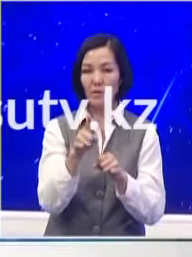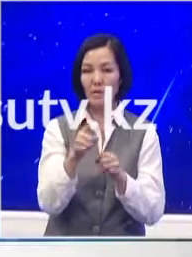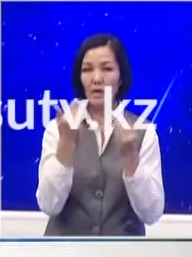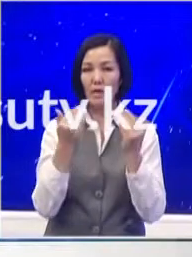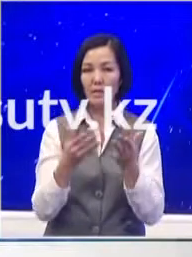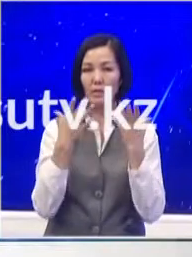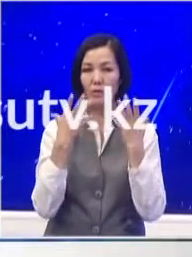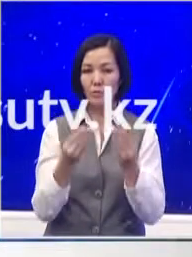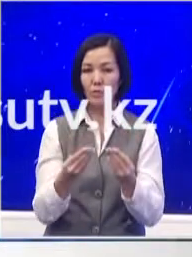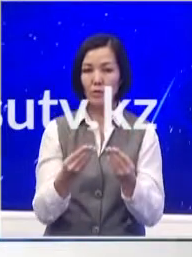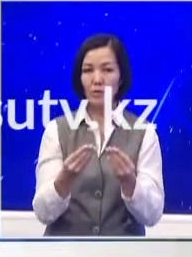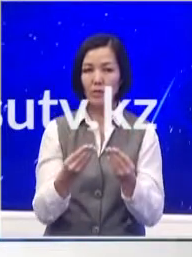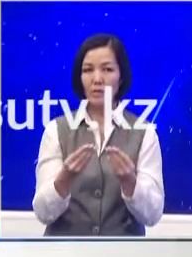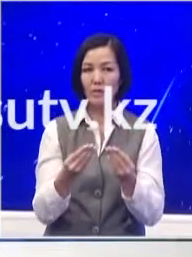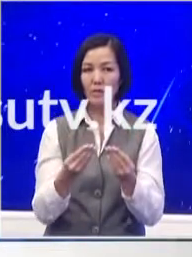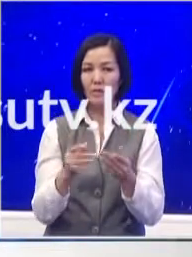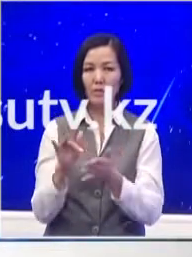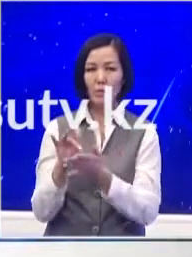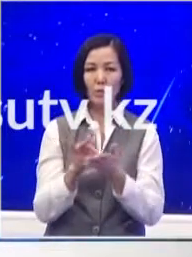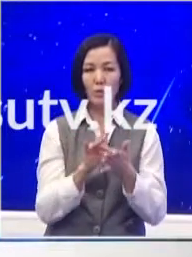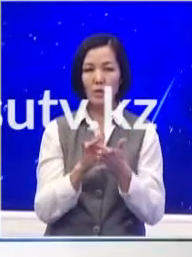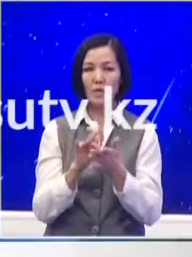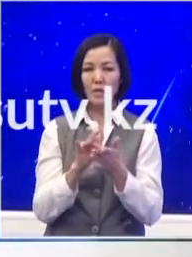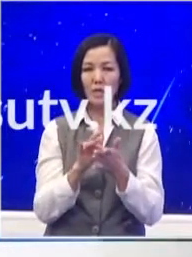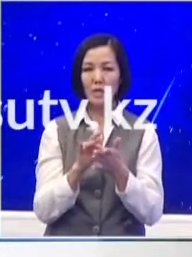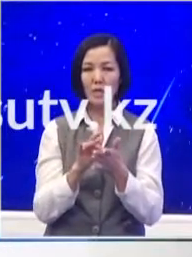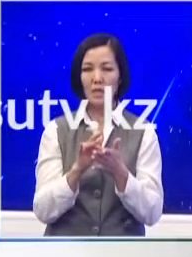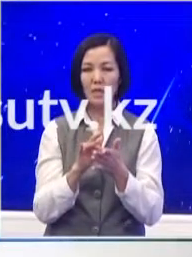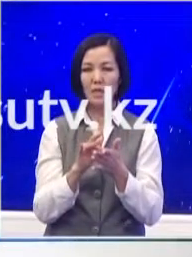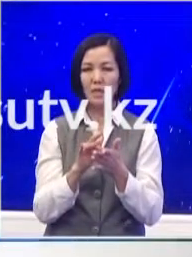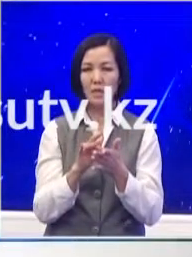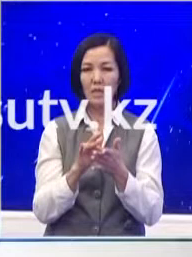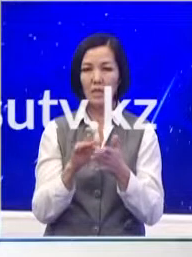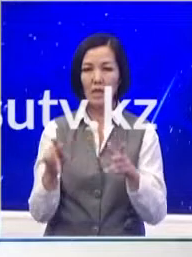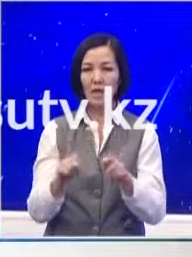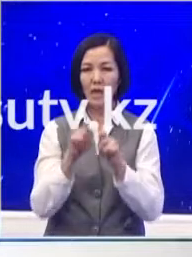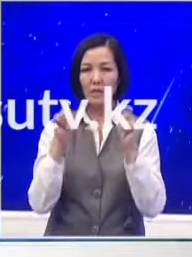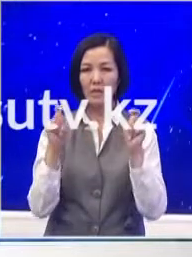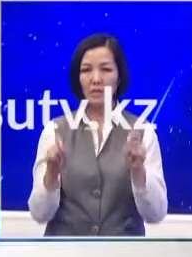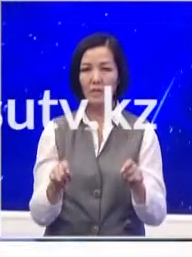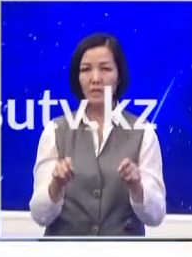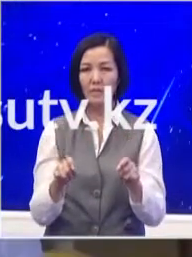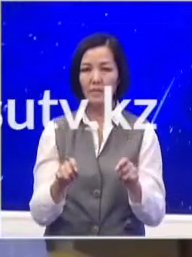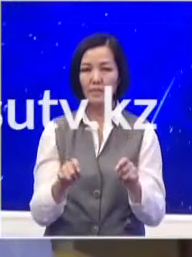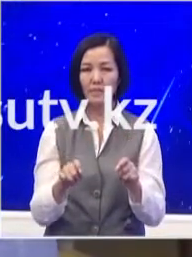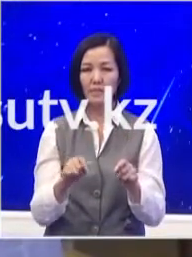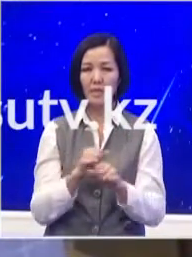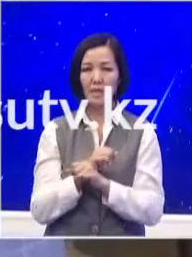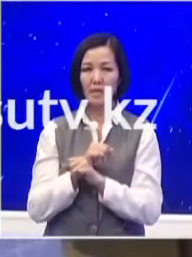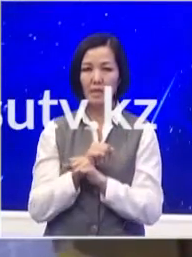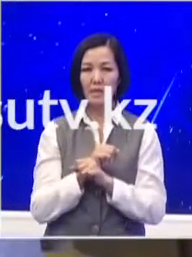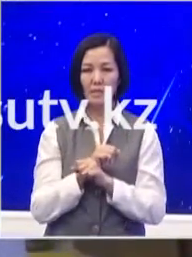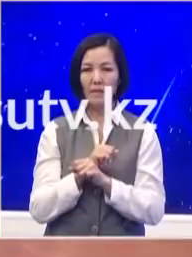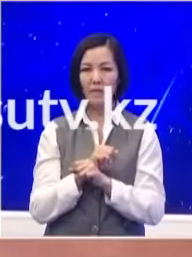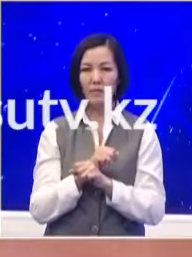кезге есек, енді қазір туристік сезон басталады. Туристік сезон басталған кезде енді демалатын